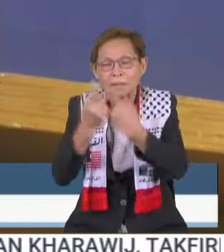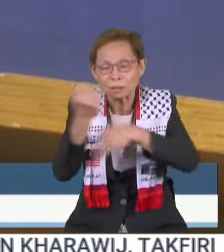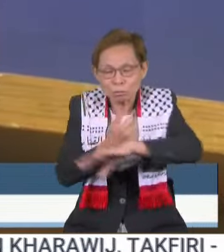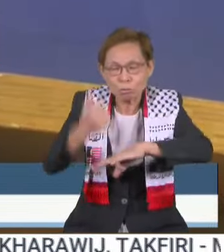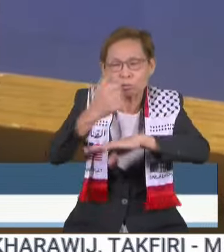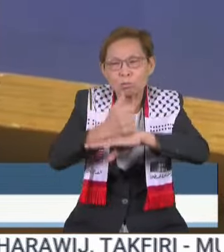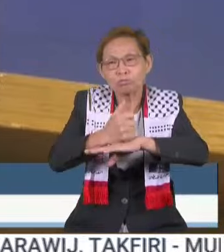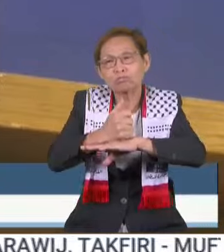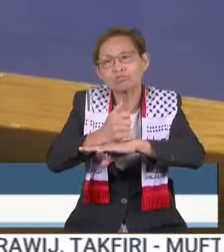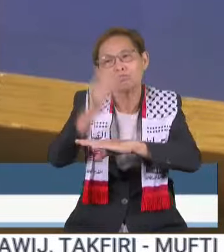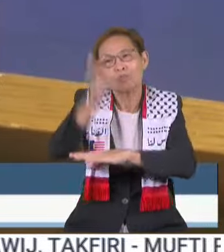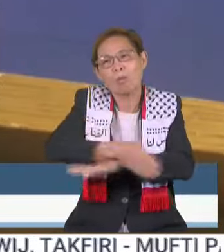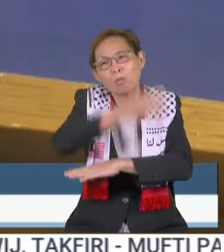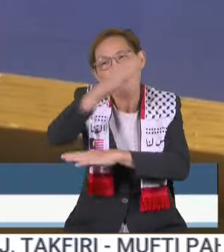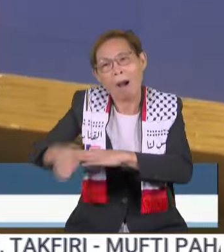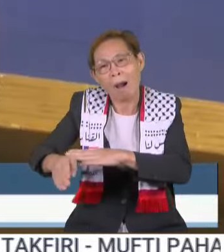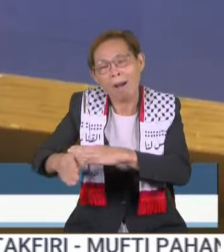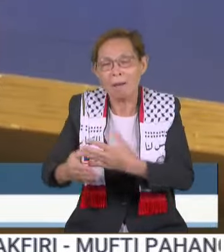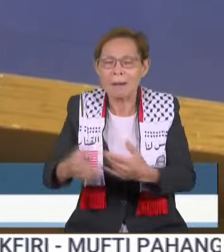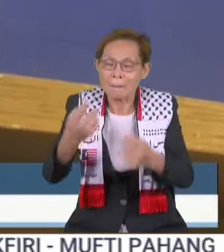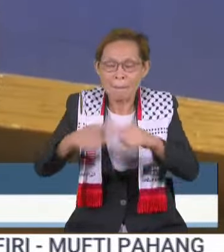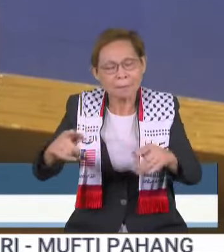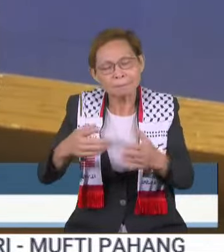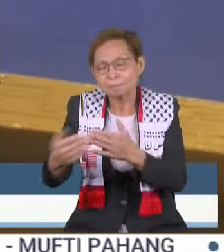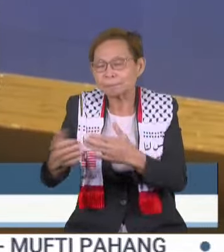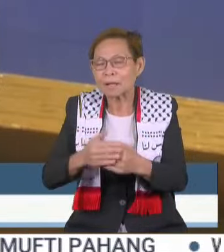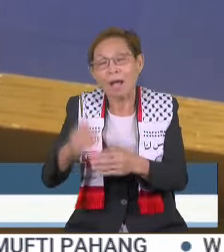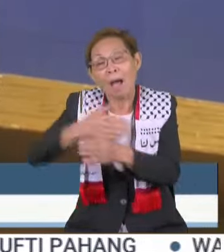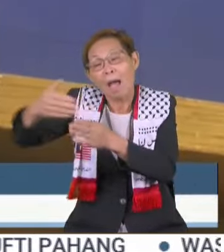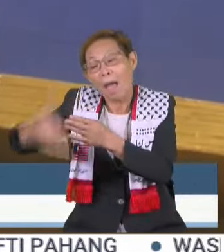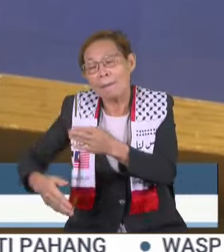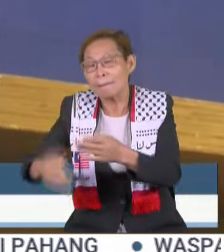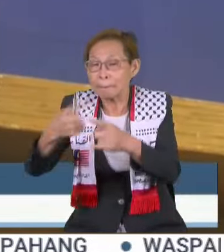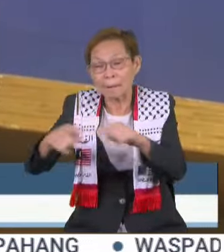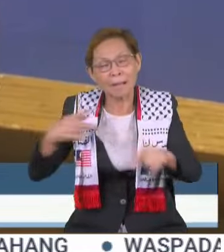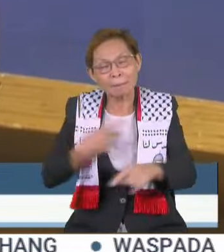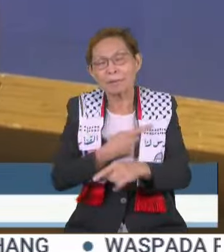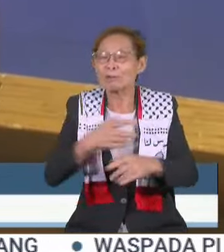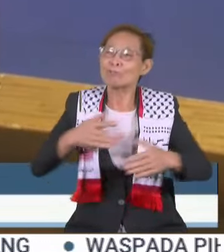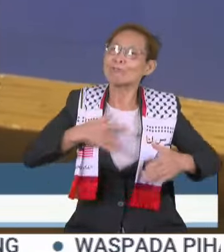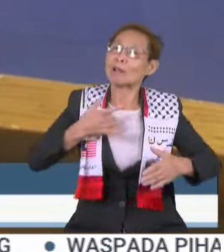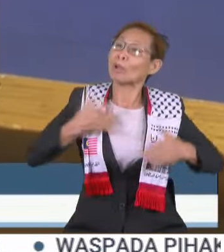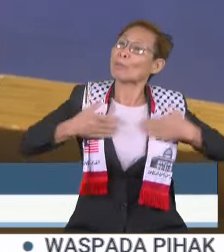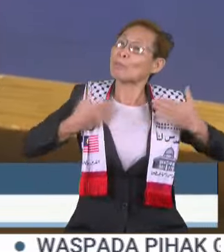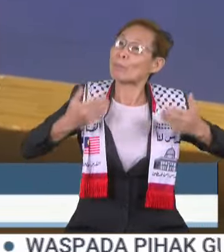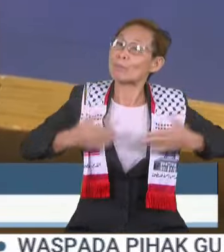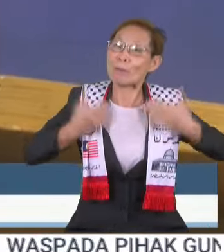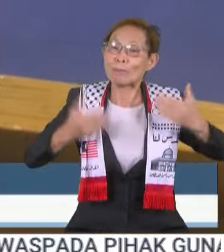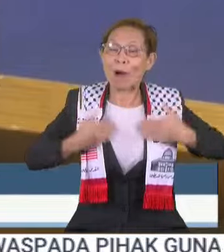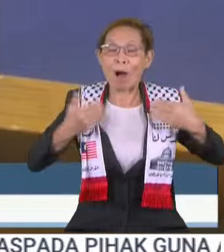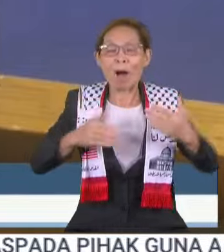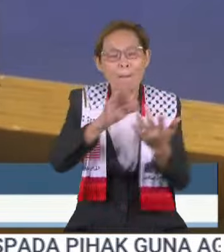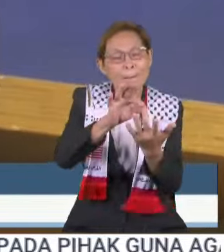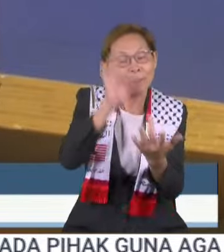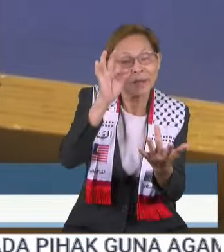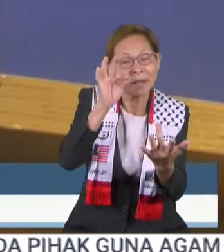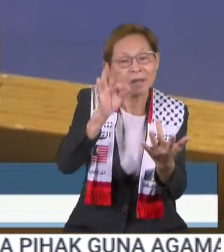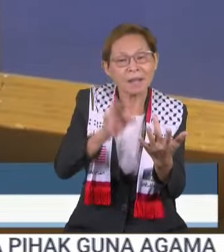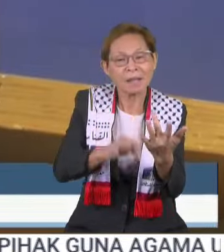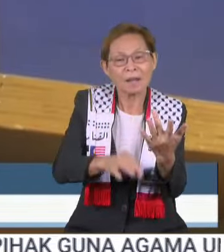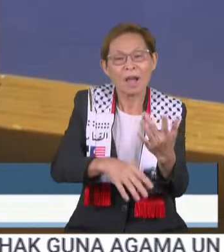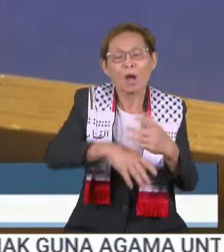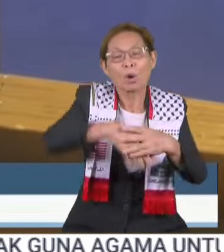diubahkan. Tetapi kami juga terasa gembira kerana telah memilih